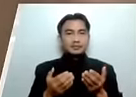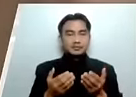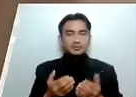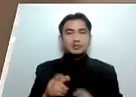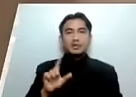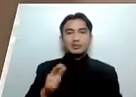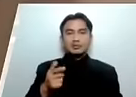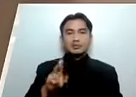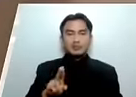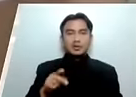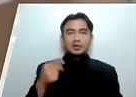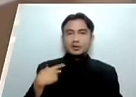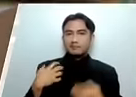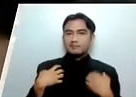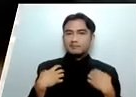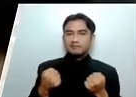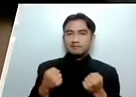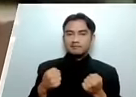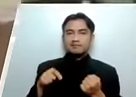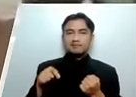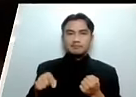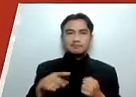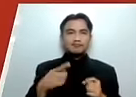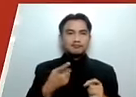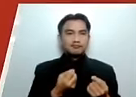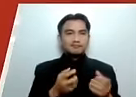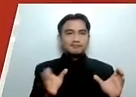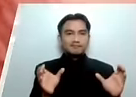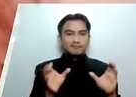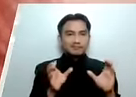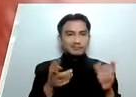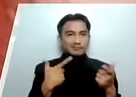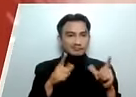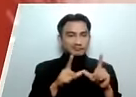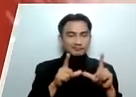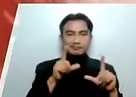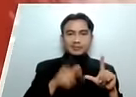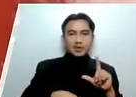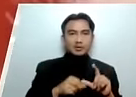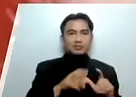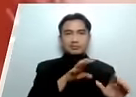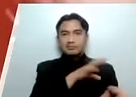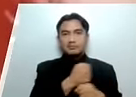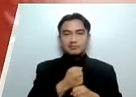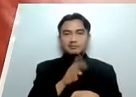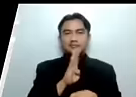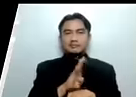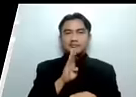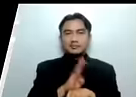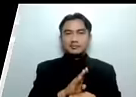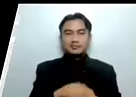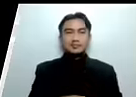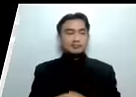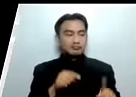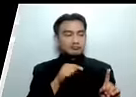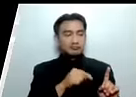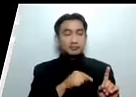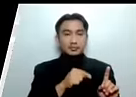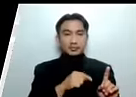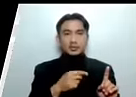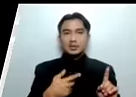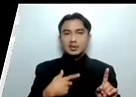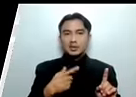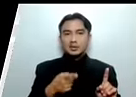kapangyarihan magbigay at magkansela ng business permit. Tumagi magbigay ng komento may-ari ng takoyaki business nang makausap namin sa